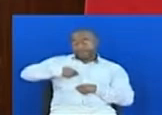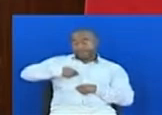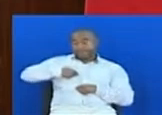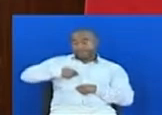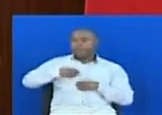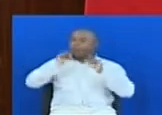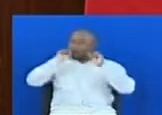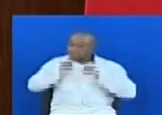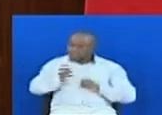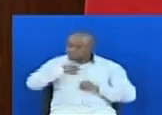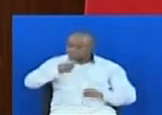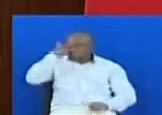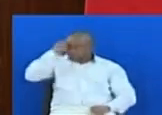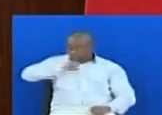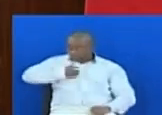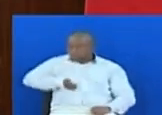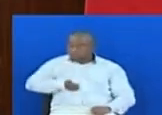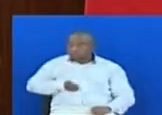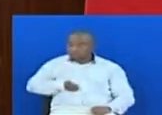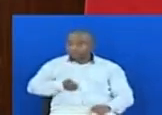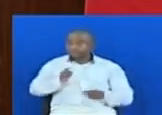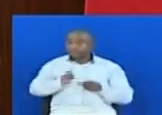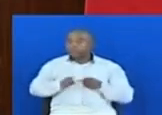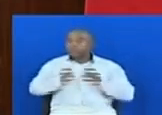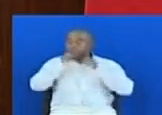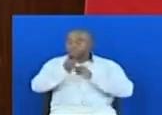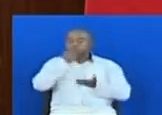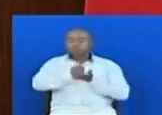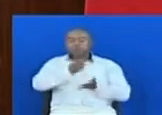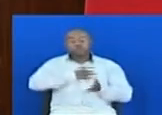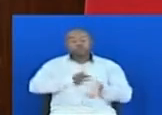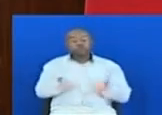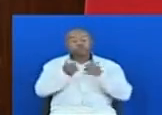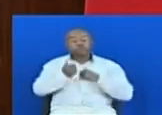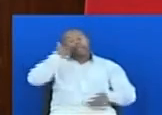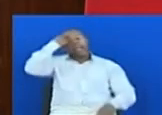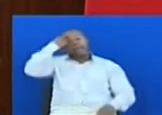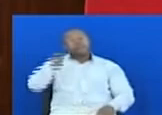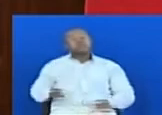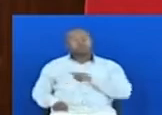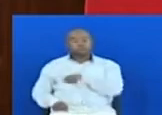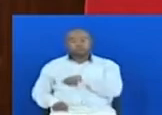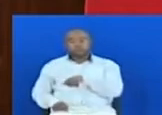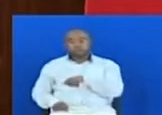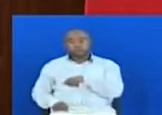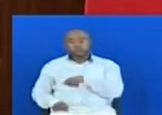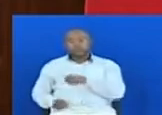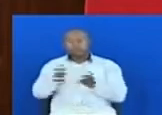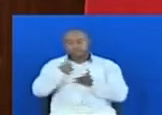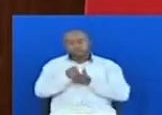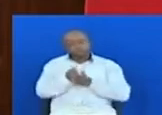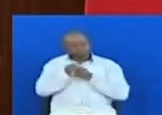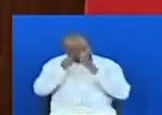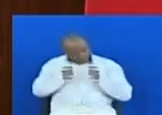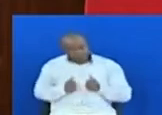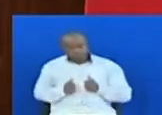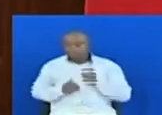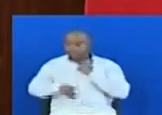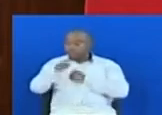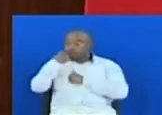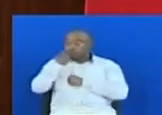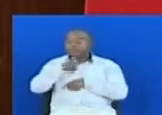Lazima tujiamini sisi wenyewe, tujiamini na maamuzi yetu tunayochukua ambayo yatakuwa fit kutokana na mazingira